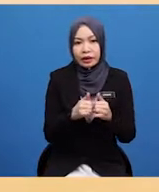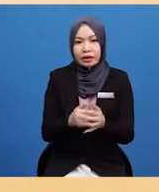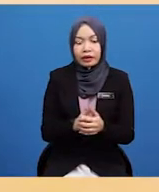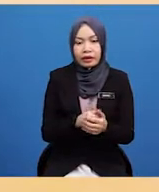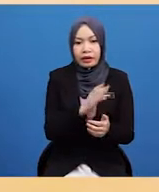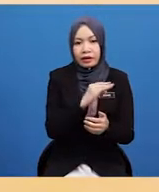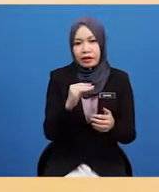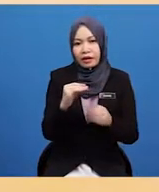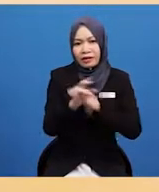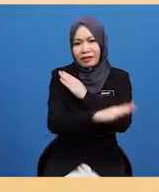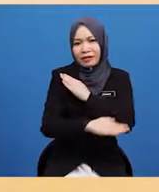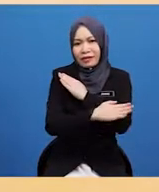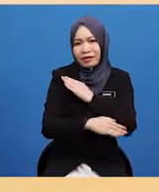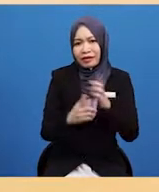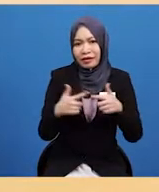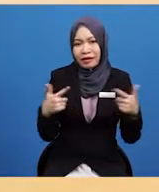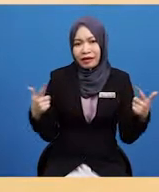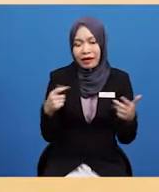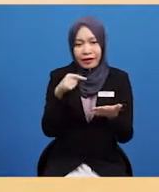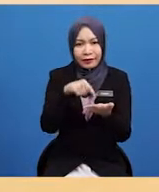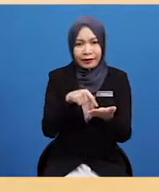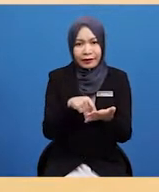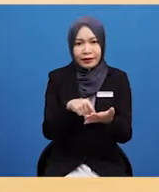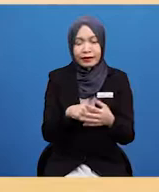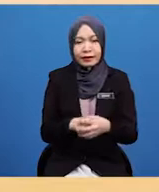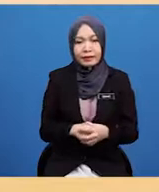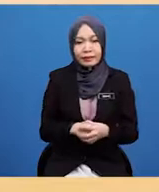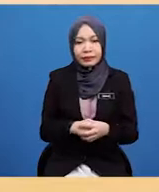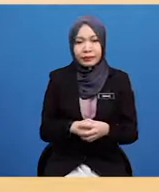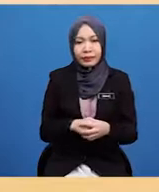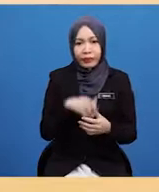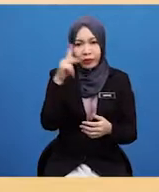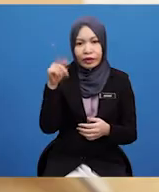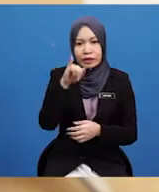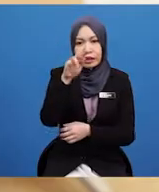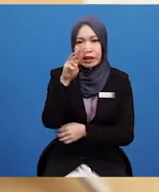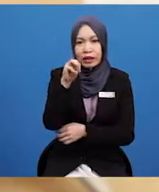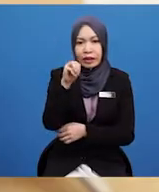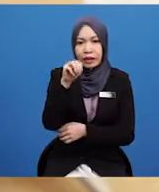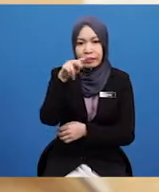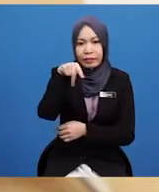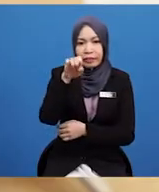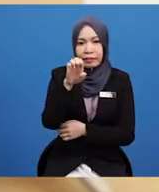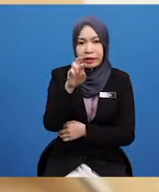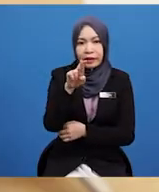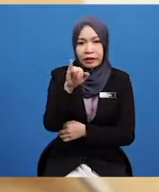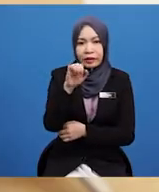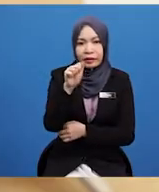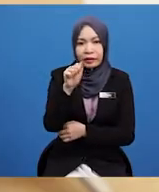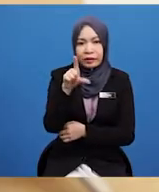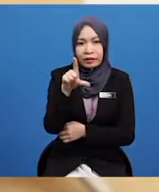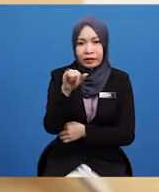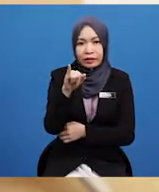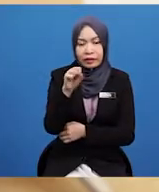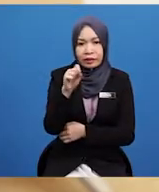menyebabkan berlakunya persaingan dalam kalangan kuasa imperialis di Eropah. Mereka juga bersaing untuk